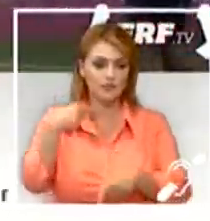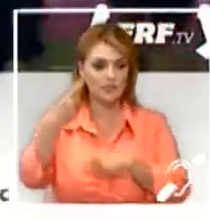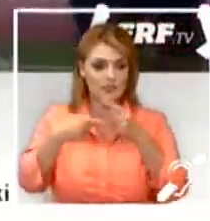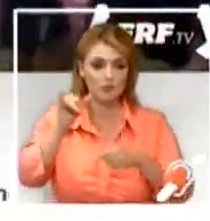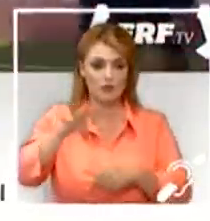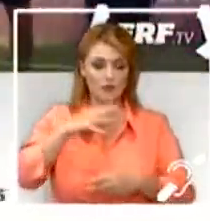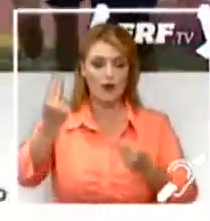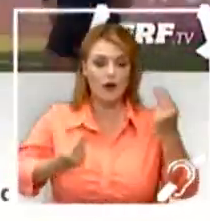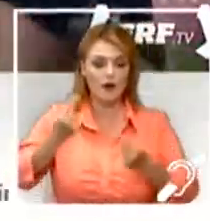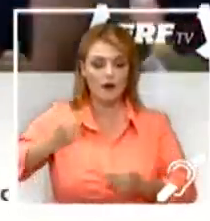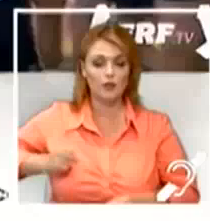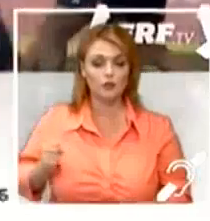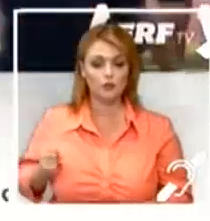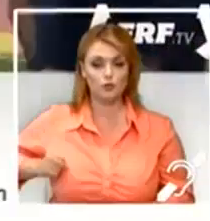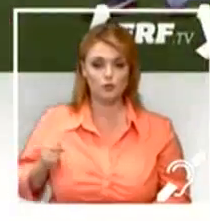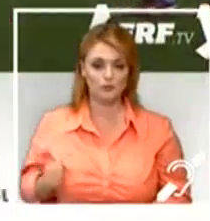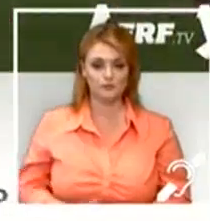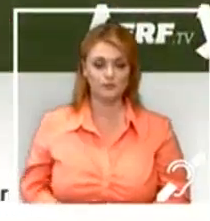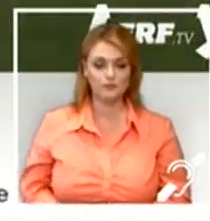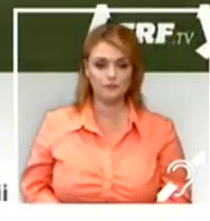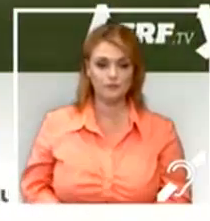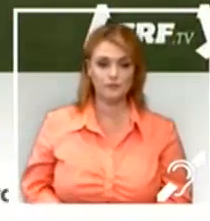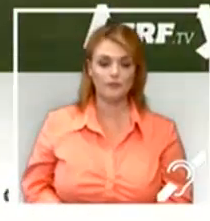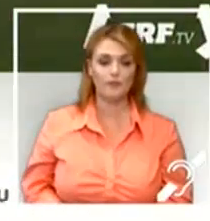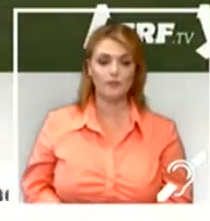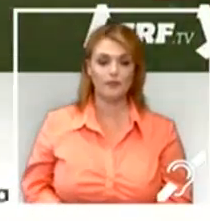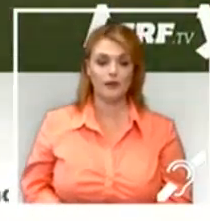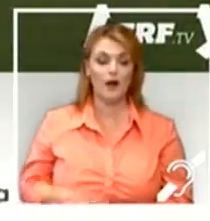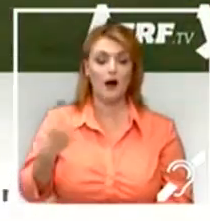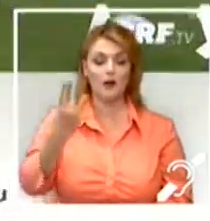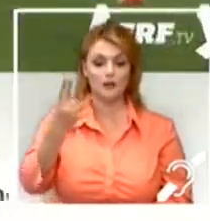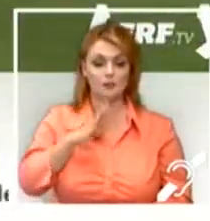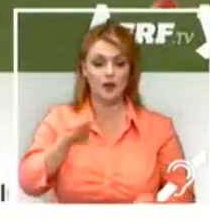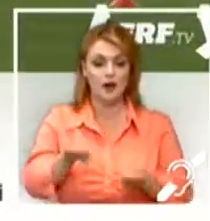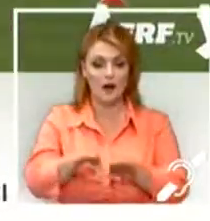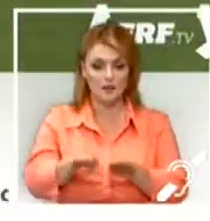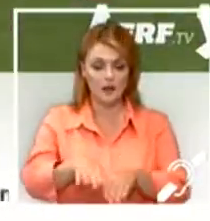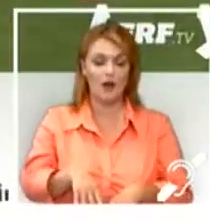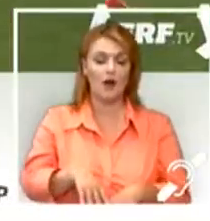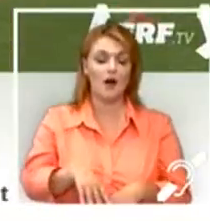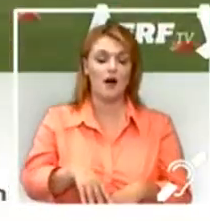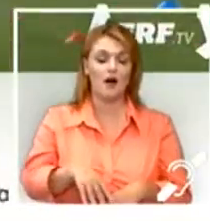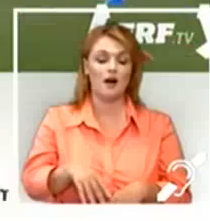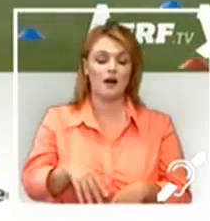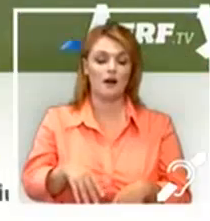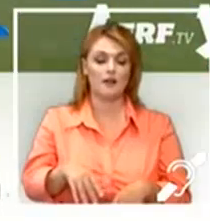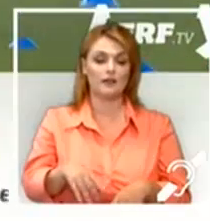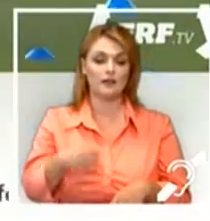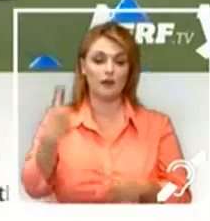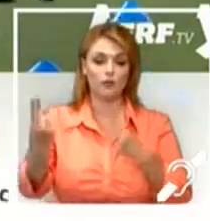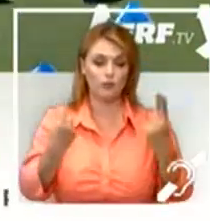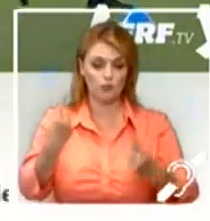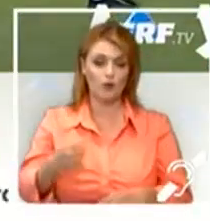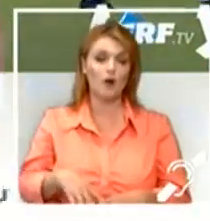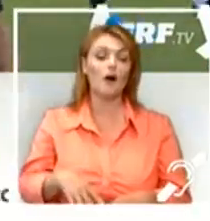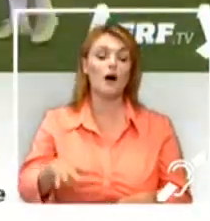amicale. De 4 ori s-a impus România, iar o partidă s-a încheiat la egalitate. Ultimul meci dintre cele două reprezentative a avut loc